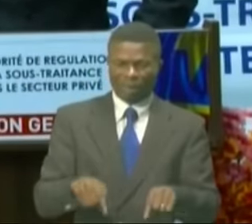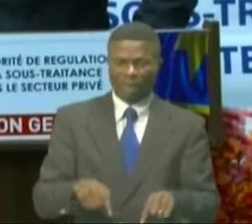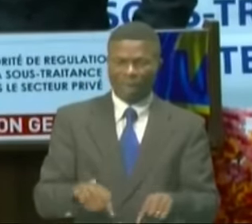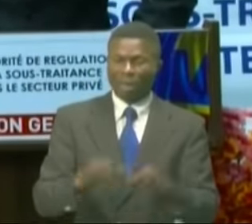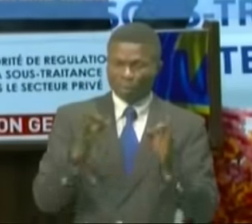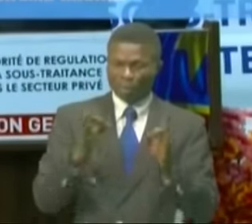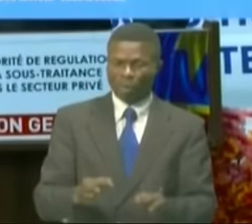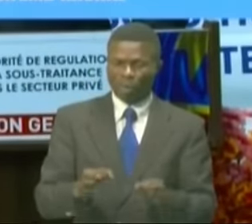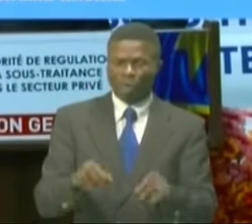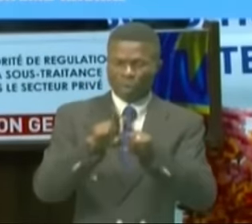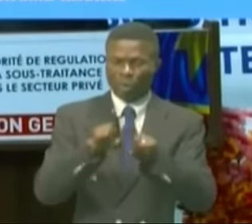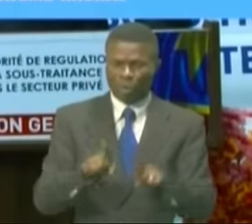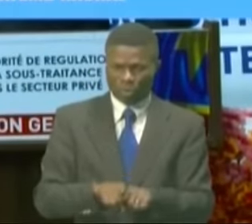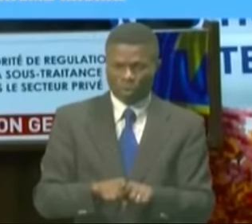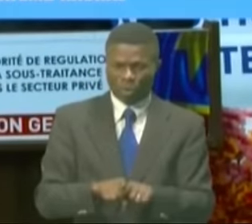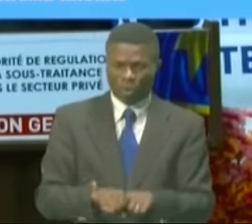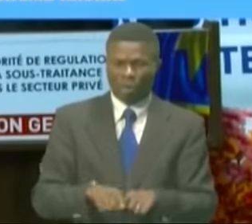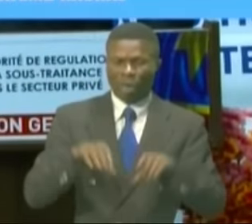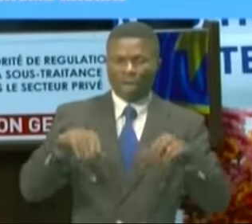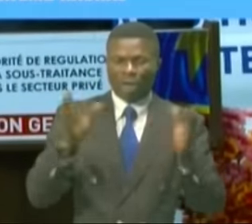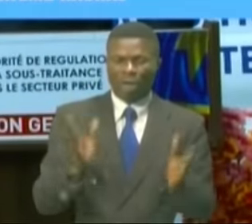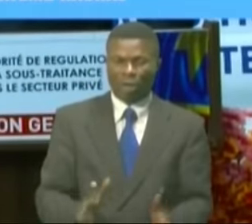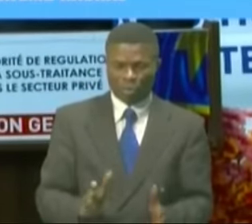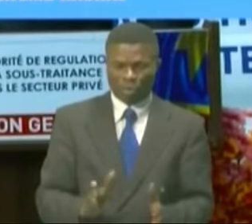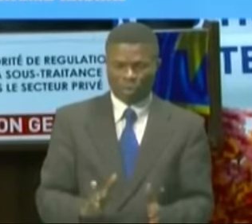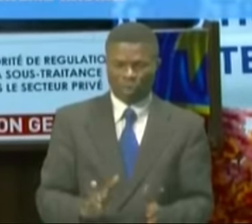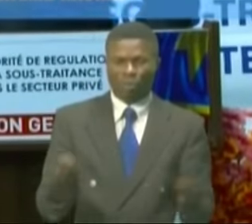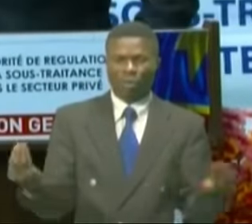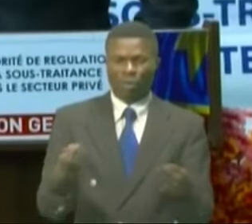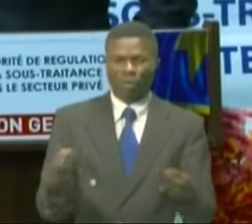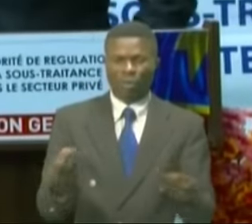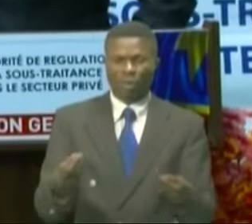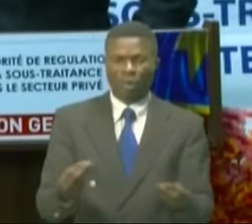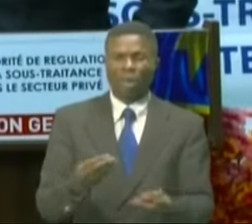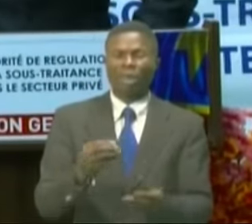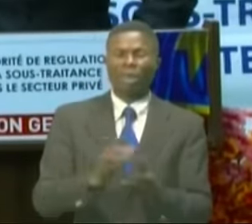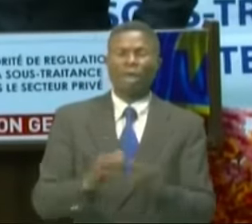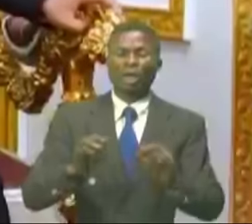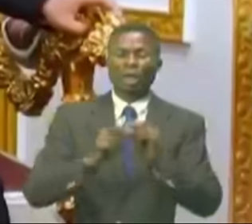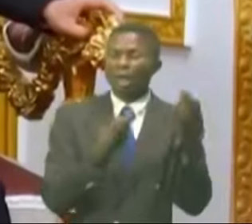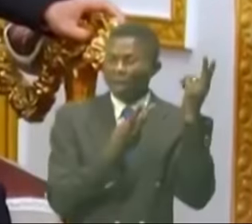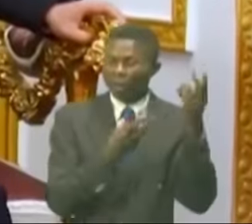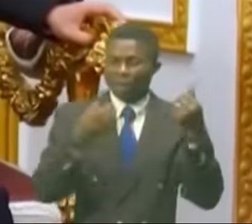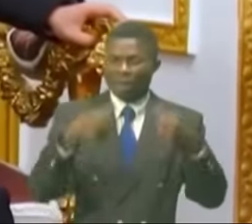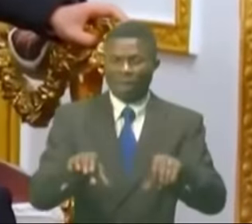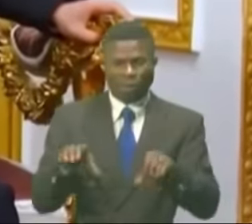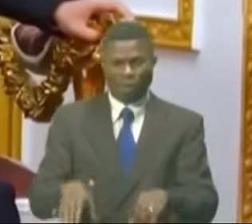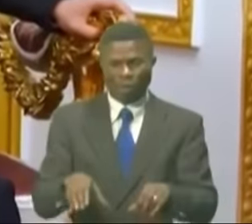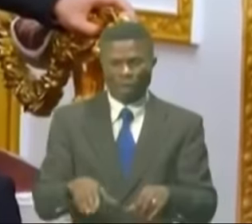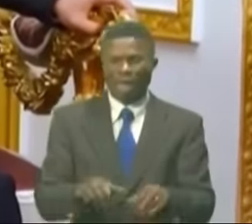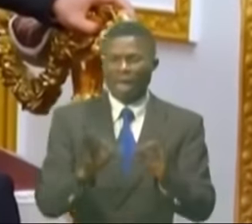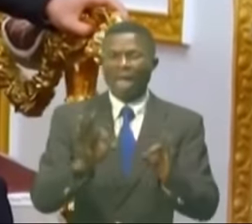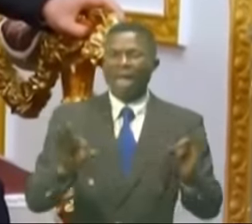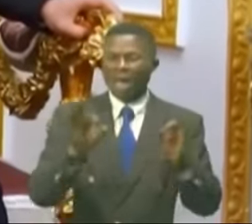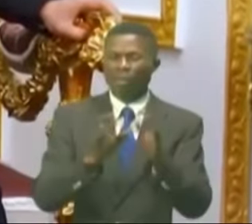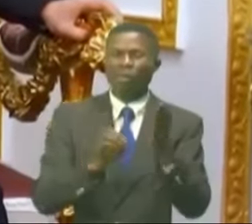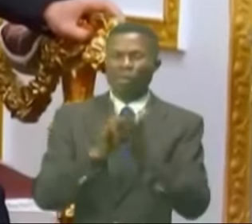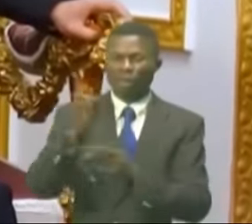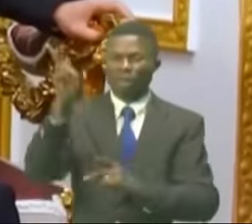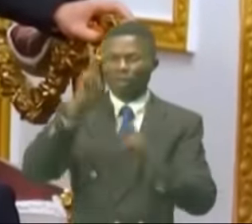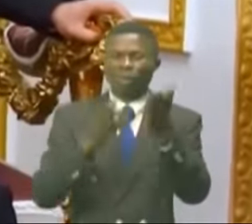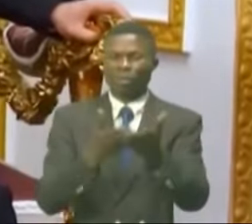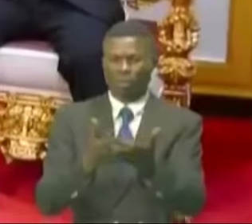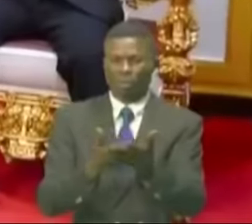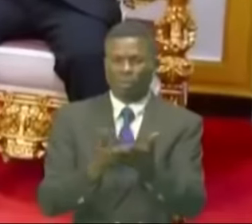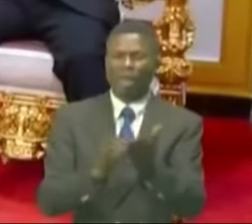patrie et aussi le Congolais, parce que lorsque la chaîne des valeurs reste dans le pays, elle a l'impact direct dans la population.